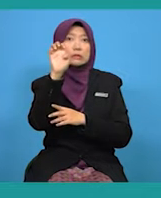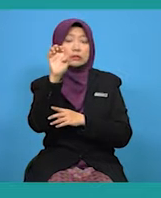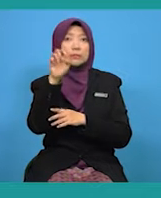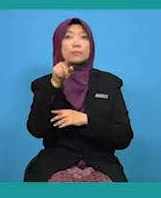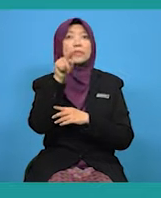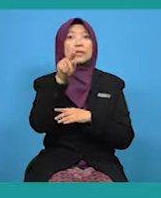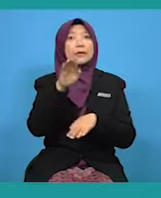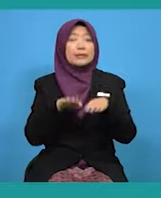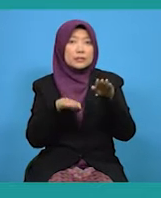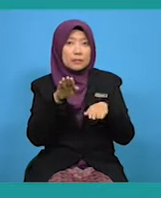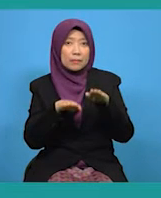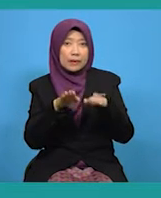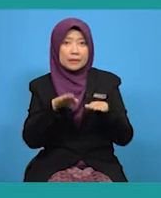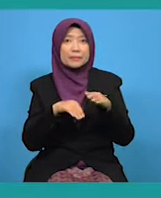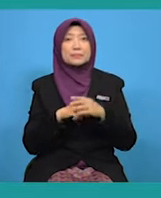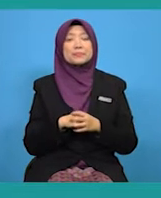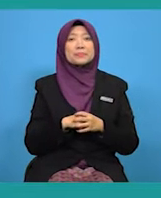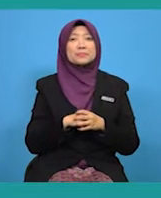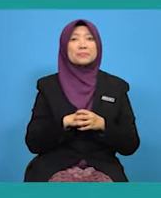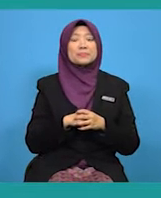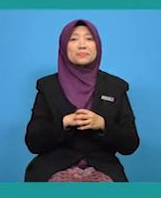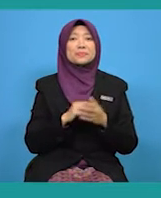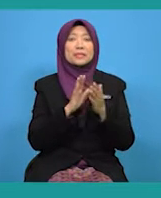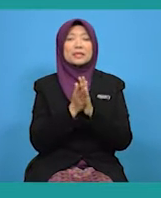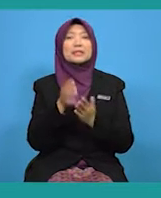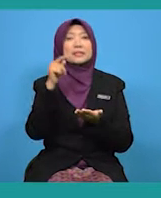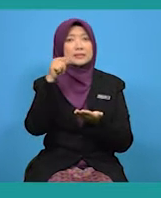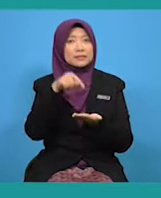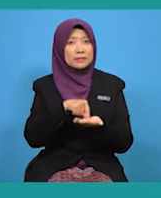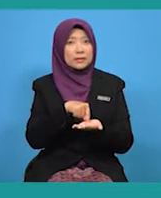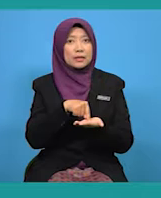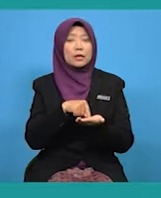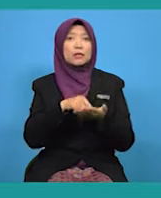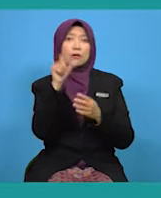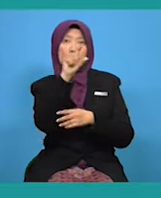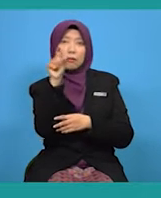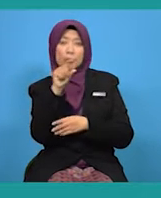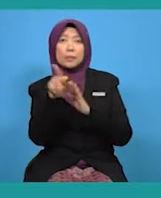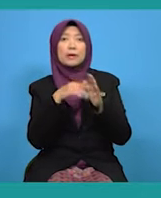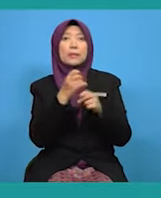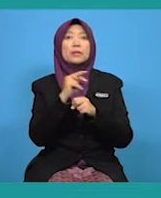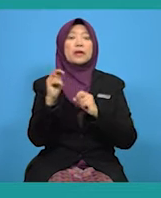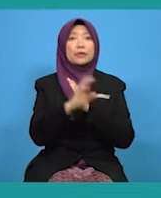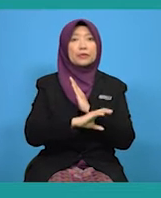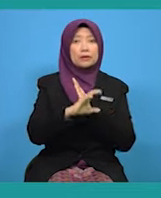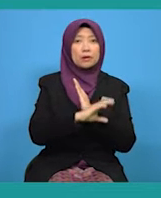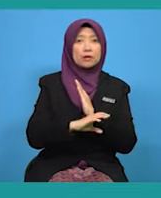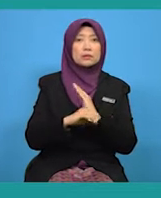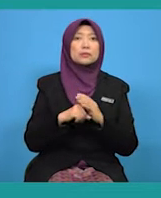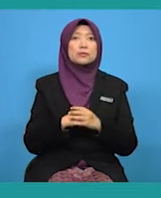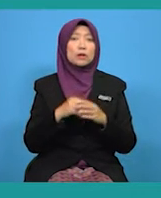yaitu titik keseimbangan maka disini kita akan label kan pendapatan negara